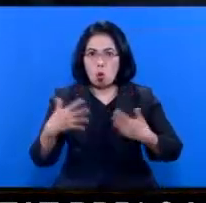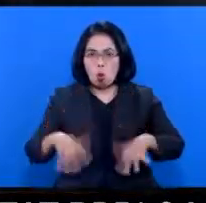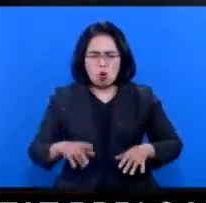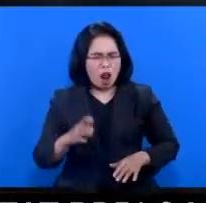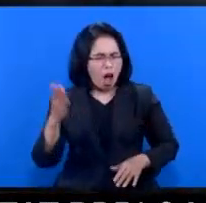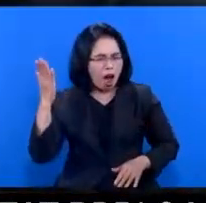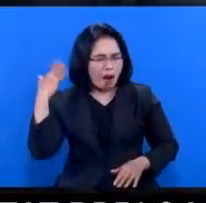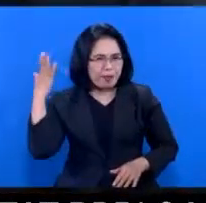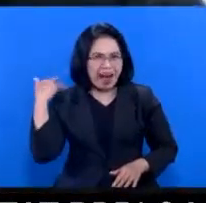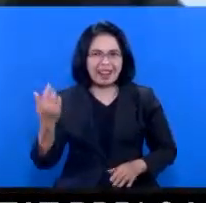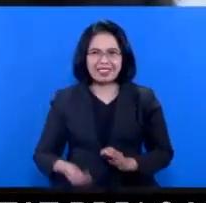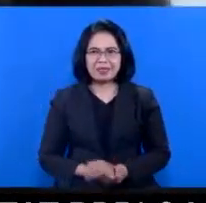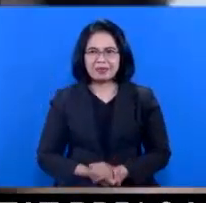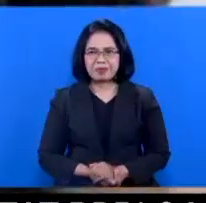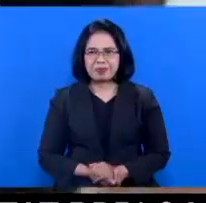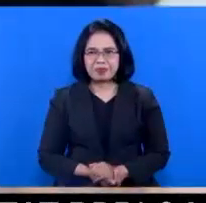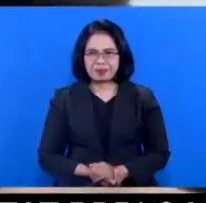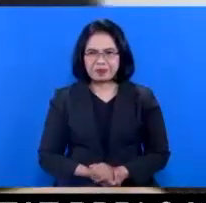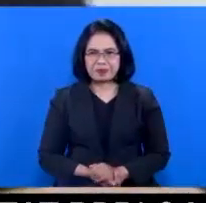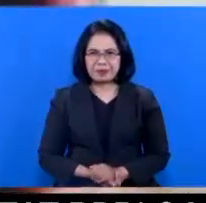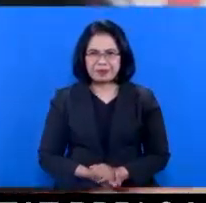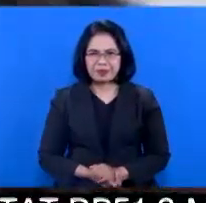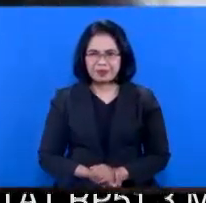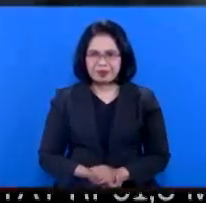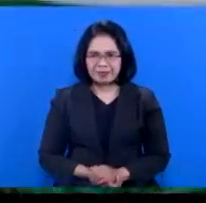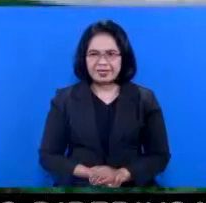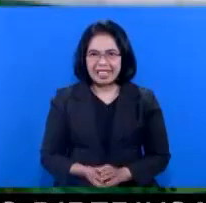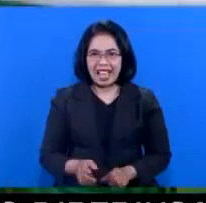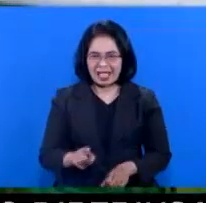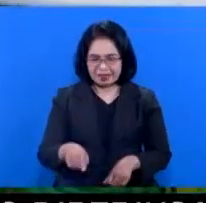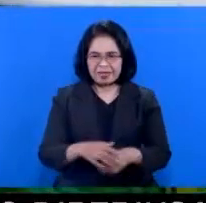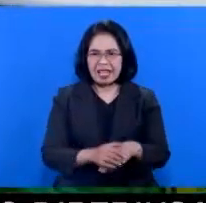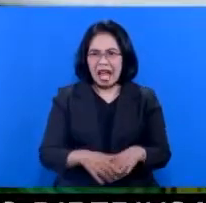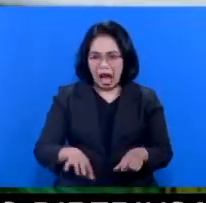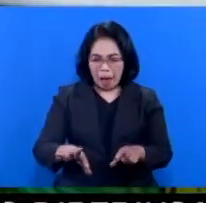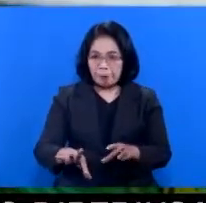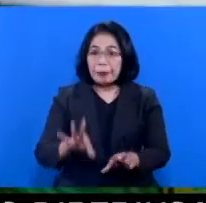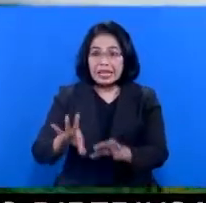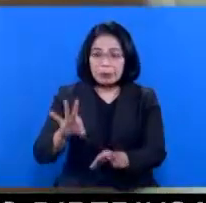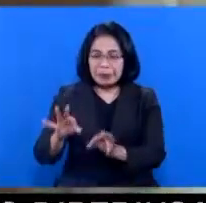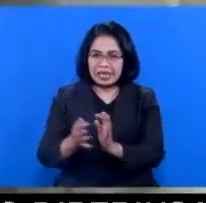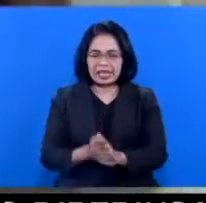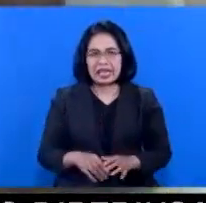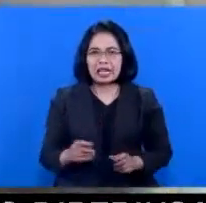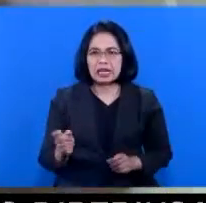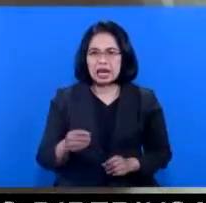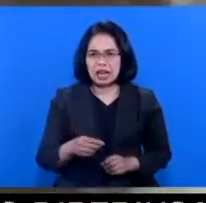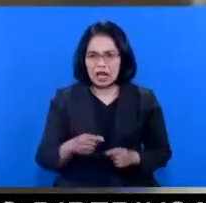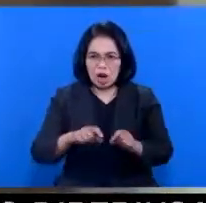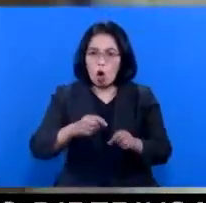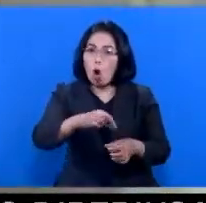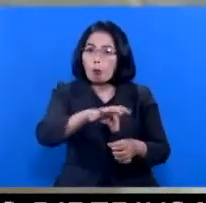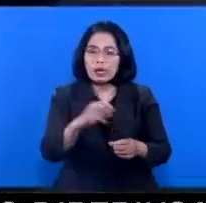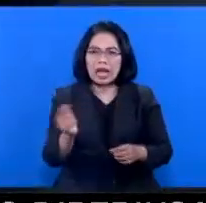Sejak awal, kedai kopi ini konsisten memilih jenis Arabica dari Lampung. Nah, rasa yang tidak pernah berubah